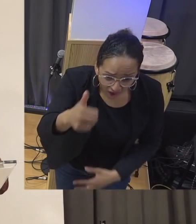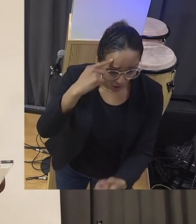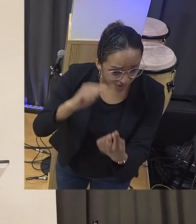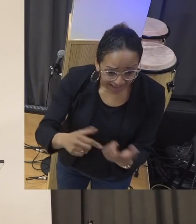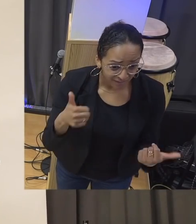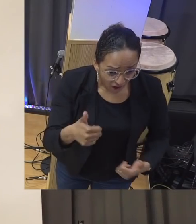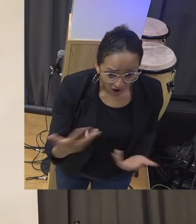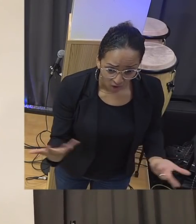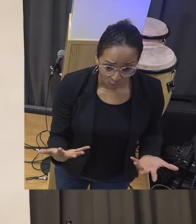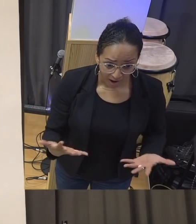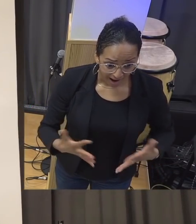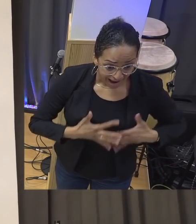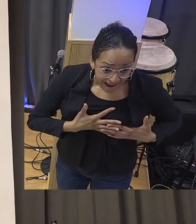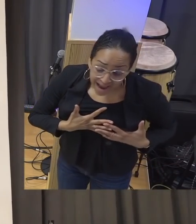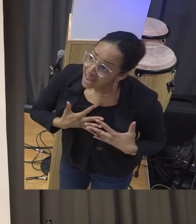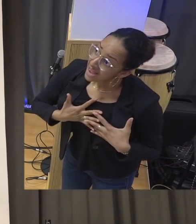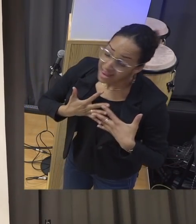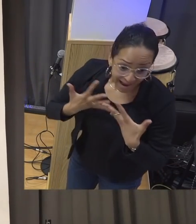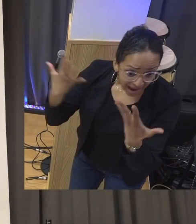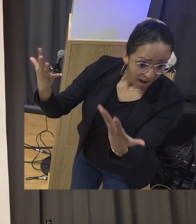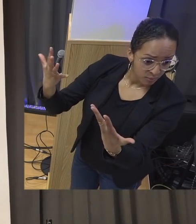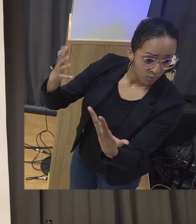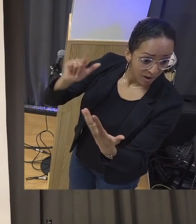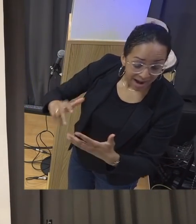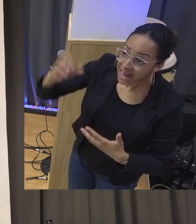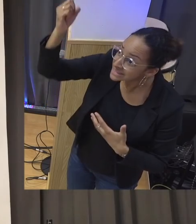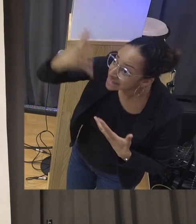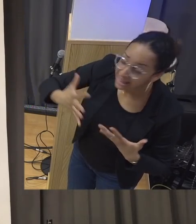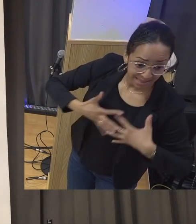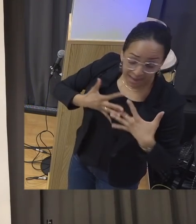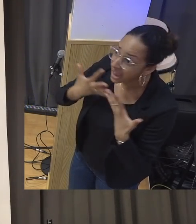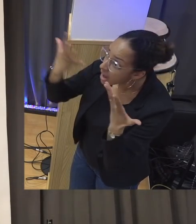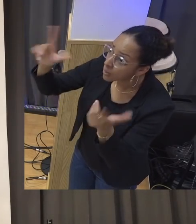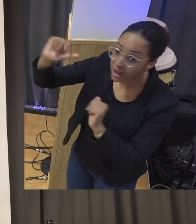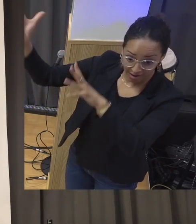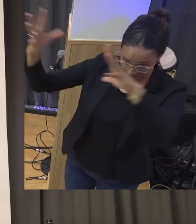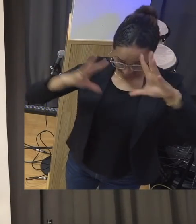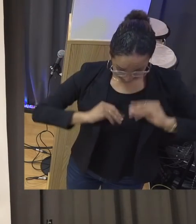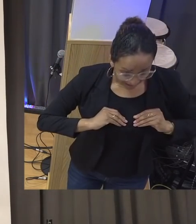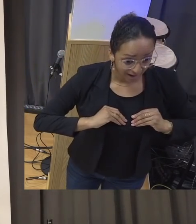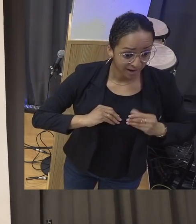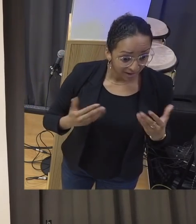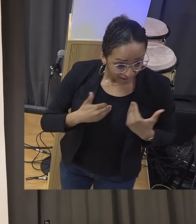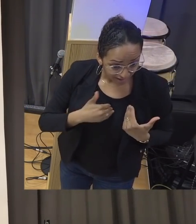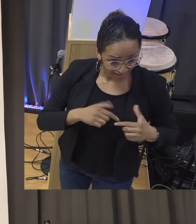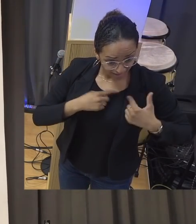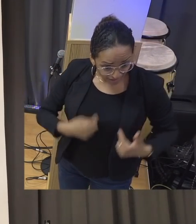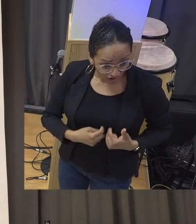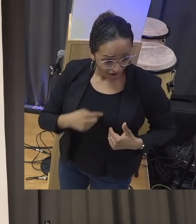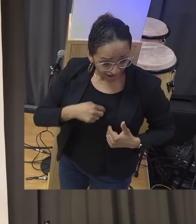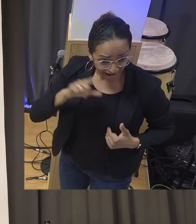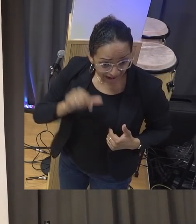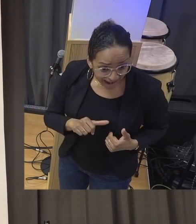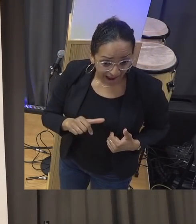pour aimer. La puissante, agissante du Saint-Esprit, cette habitation dans le cœur du croyant, elle est nécessaire